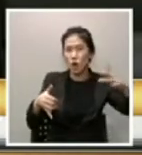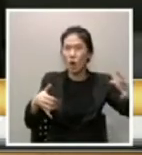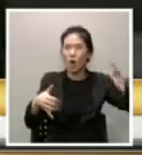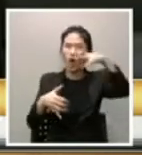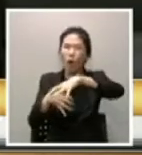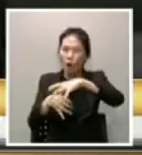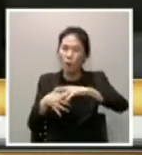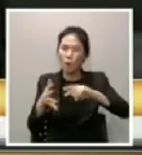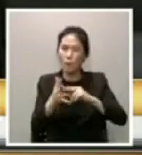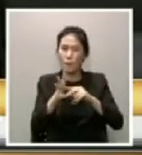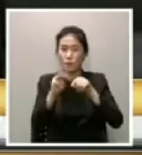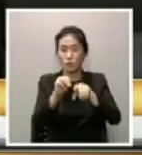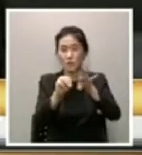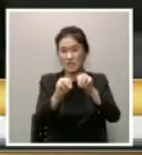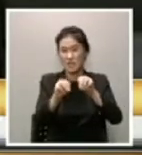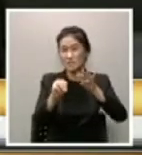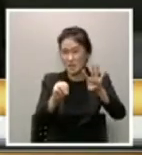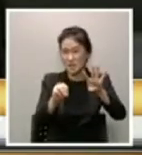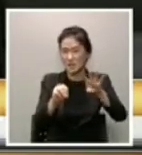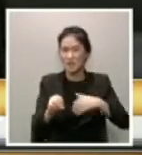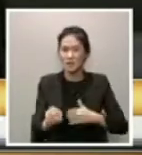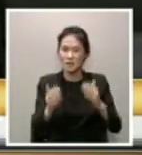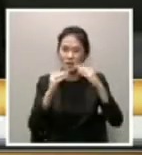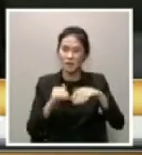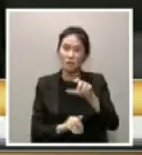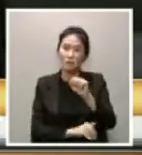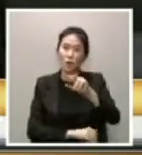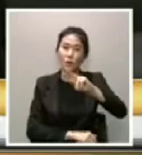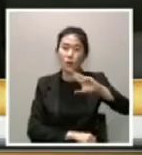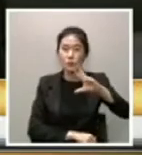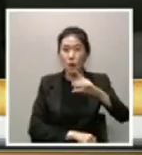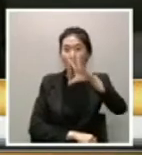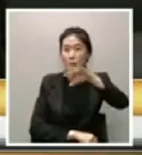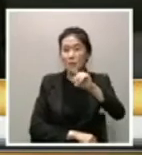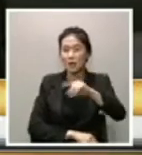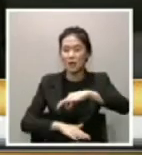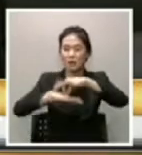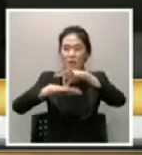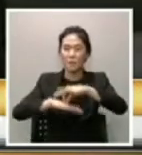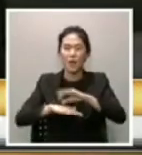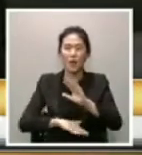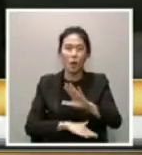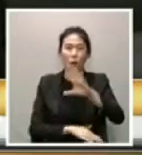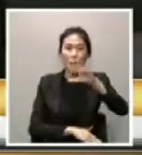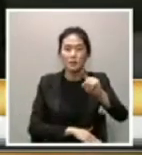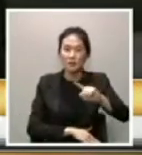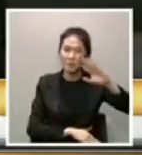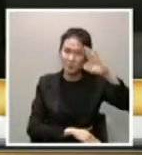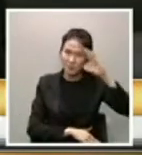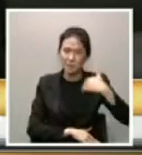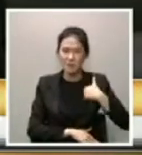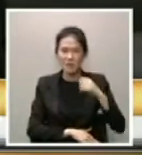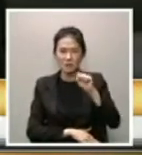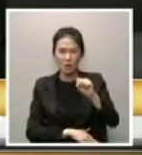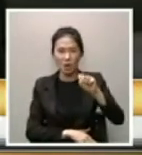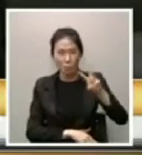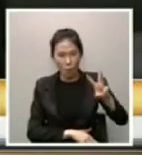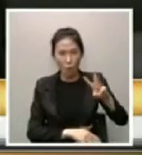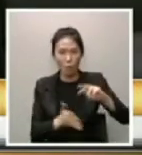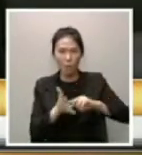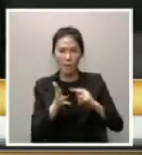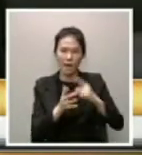านมาตรา44ของคสช.ผ่านสนช.ที่แต่งตั้งโดยคสช.หรือที่กำลังจะผ่านสว.ที่ก็